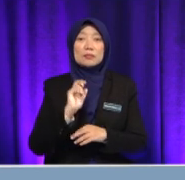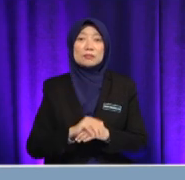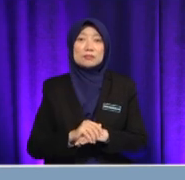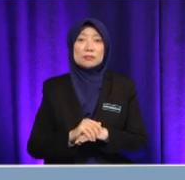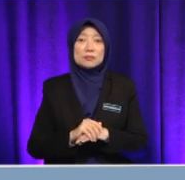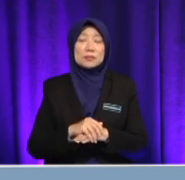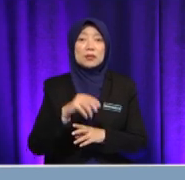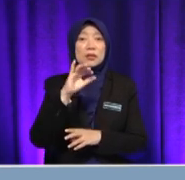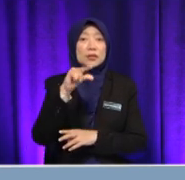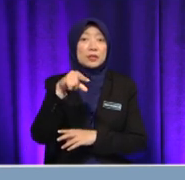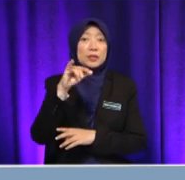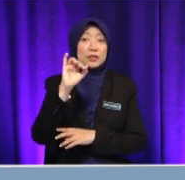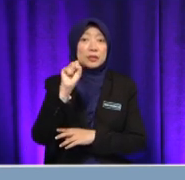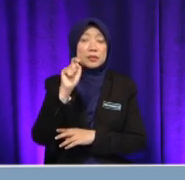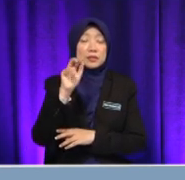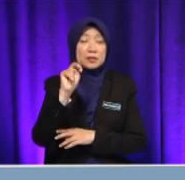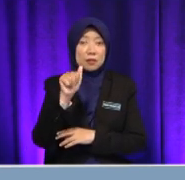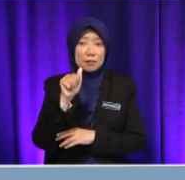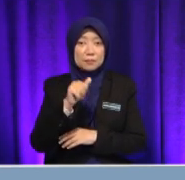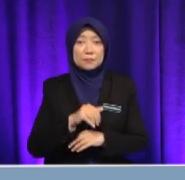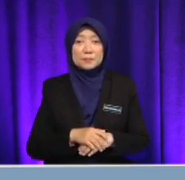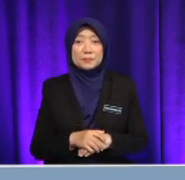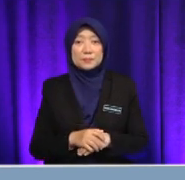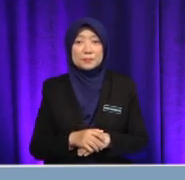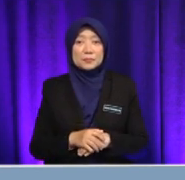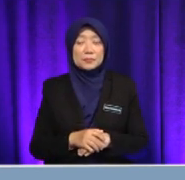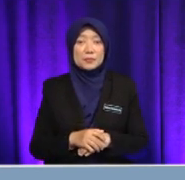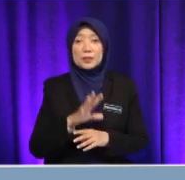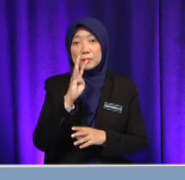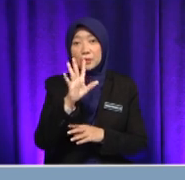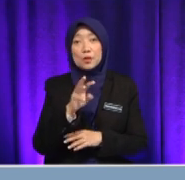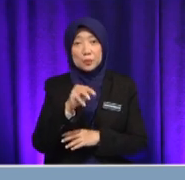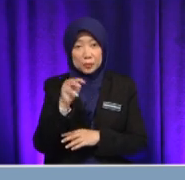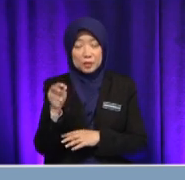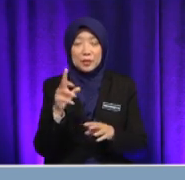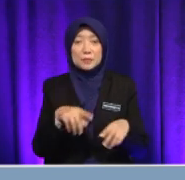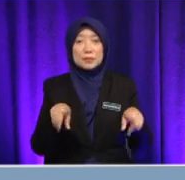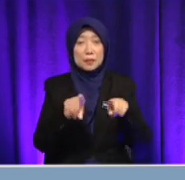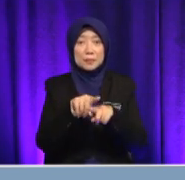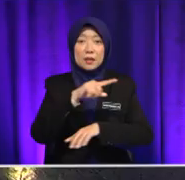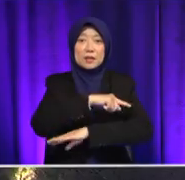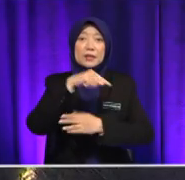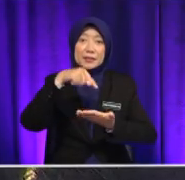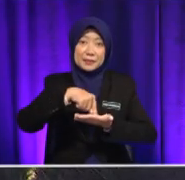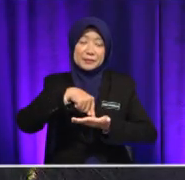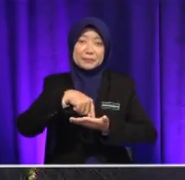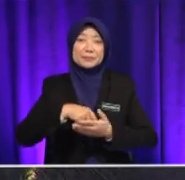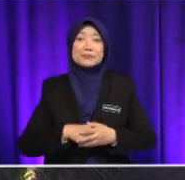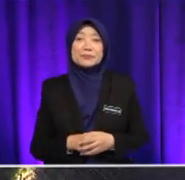Christina Haa Inilah dia kita sama-sama pada hari ini Oke